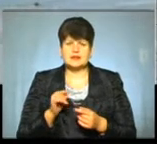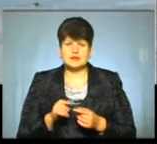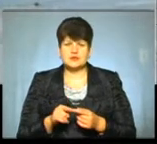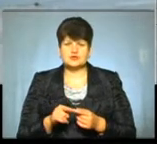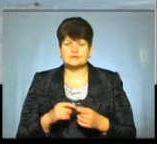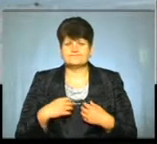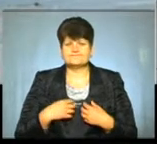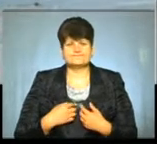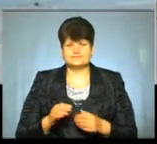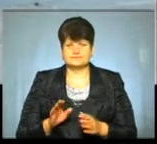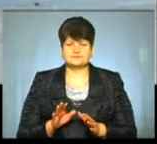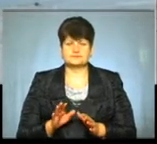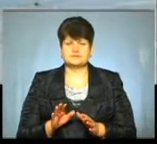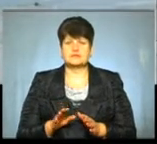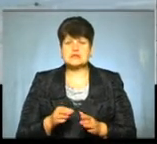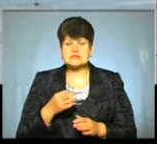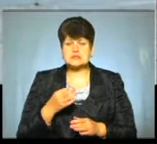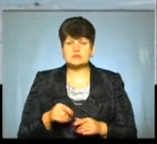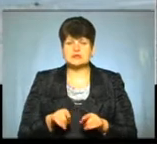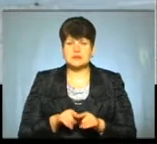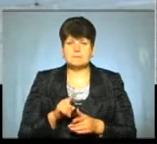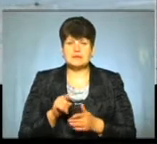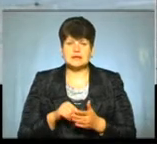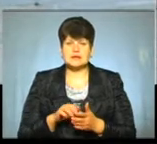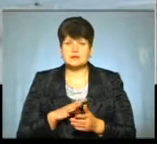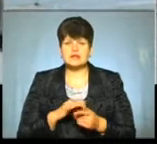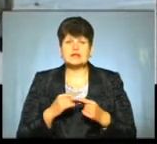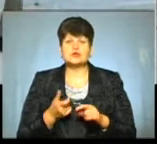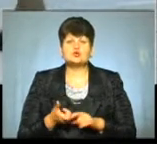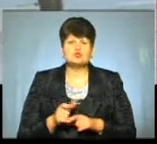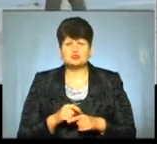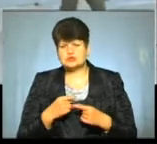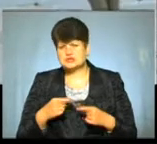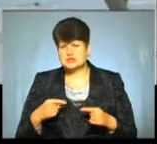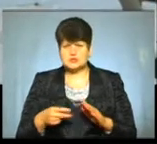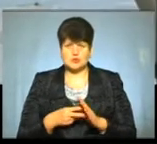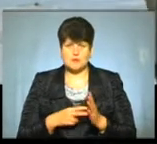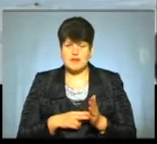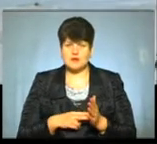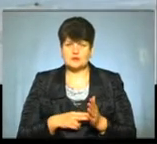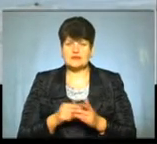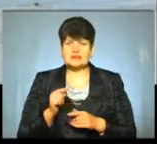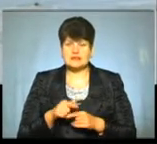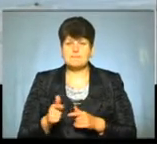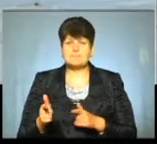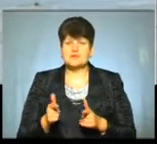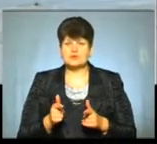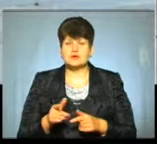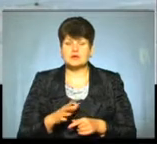не те, щоб розчарував, але, скажімо так, питання були дуже різнопланові. І та